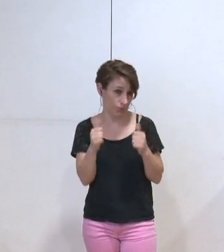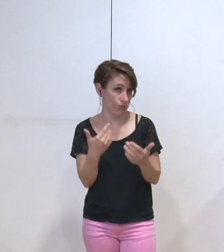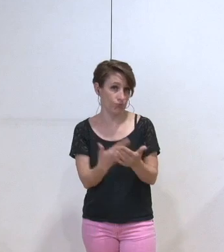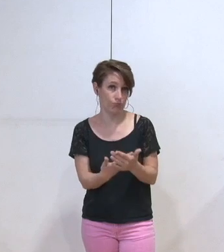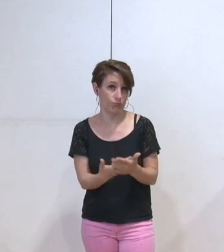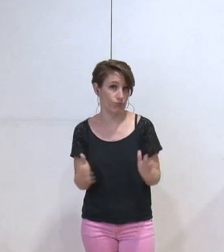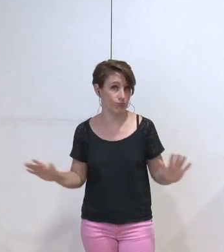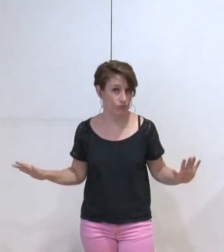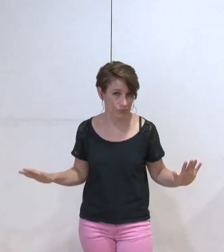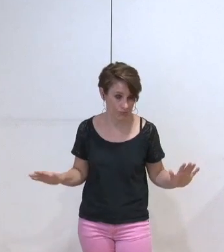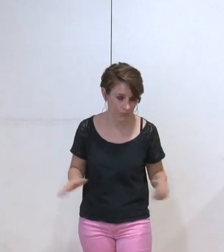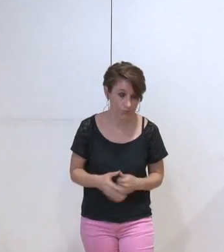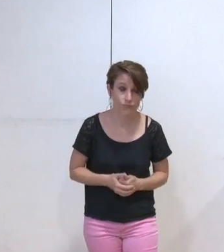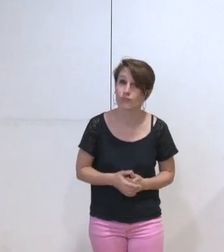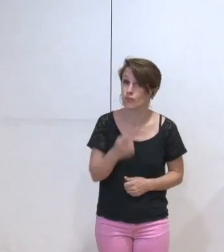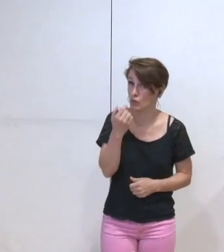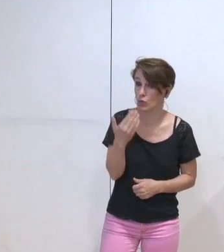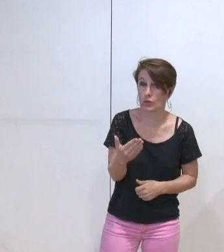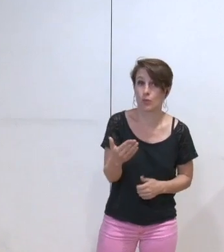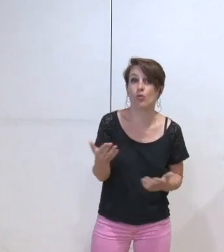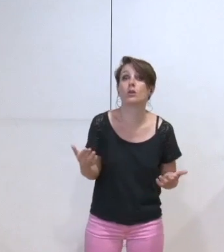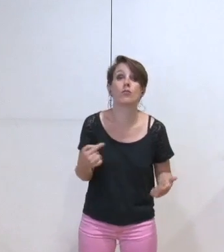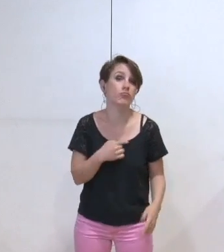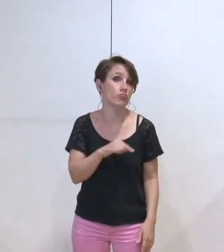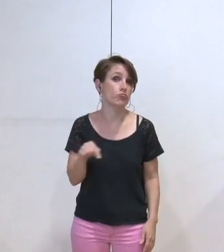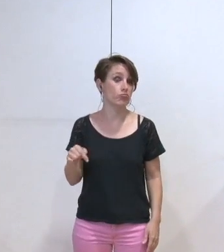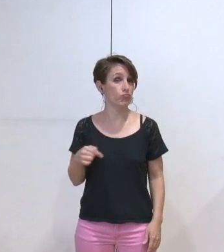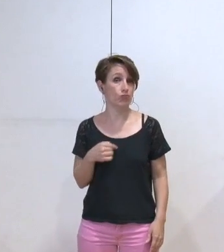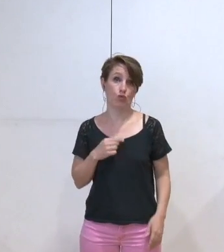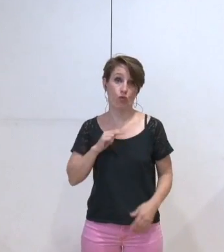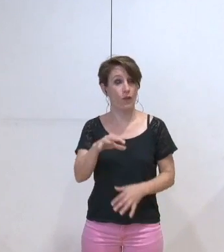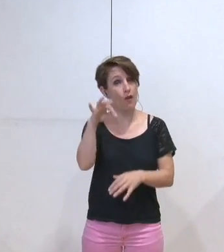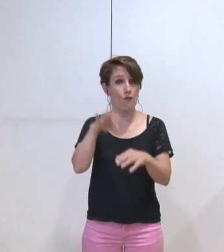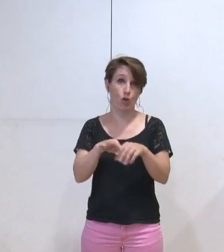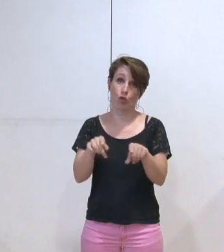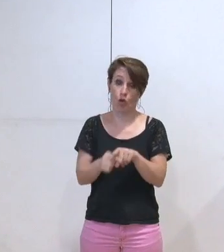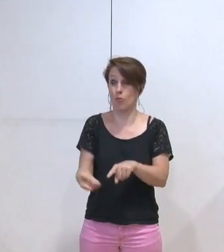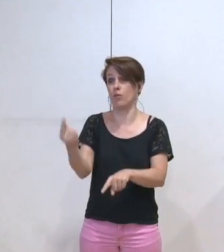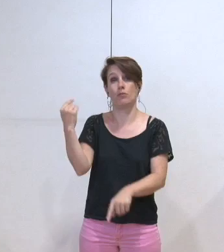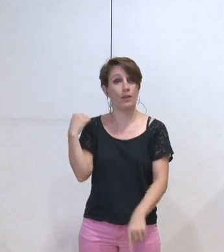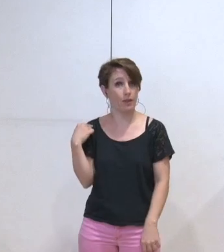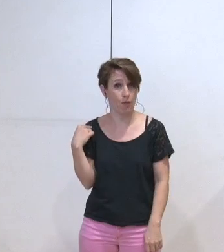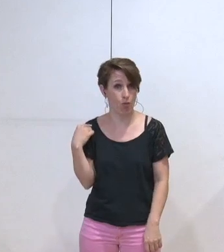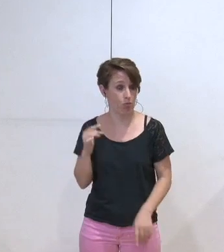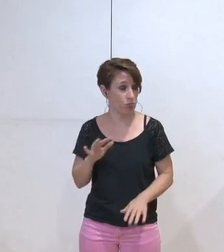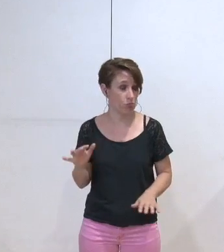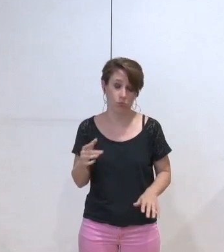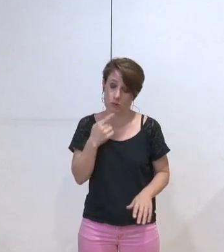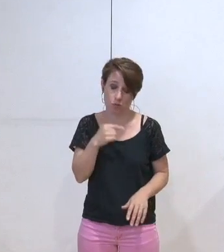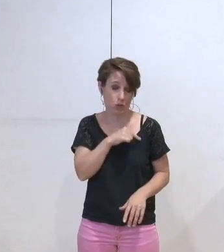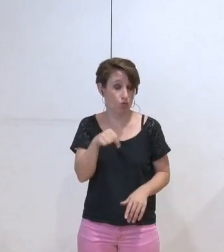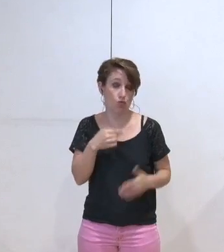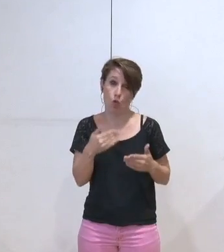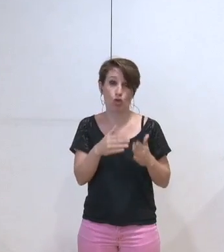donct c'est la raison pour laquelle en conformité avec notre vote précédent et l'analyse que je viens d'exposer nous ne pourrons pas approuver la